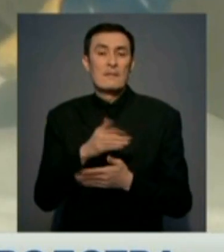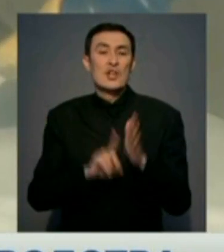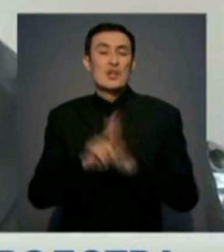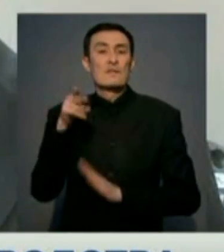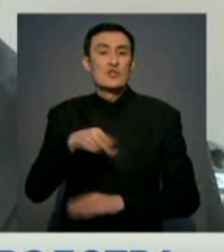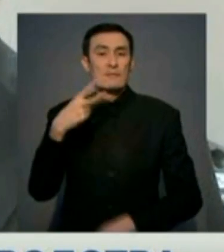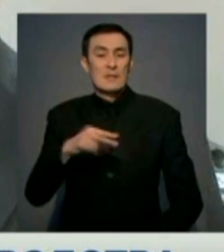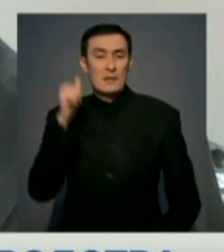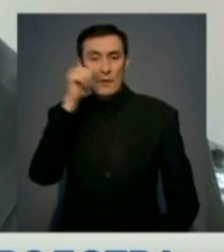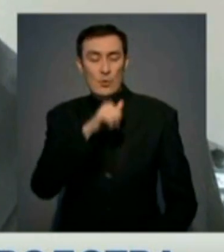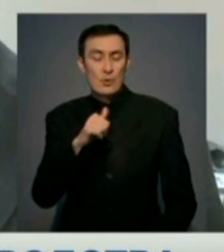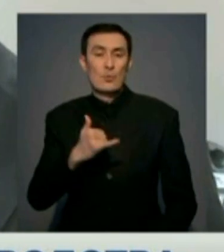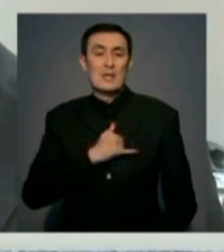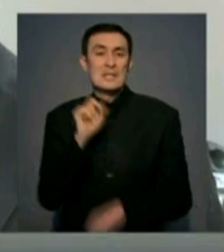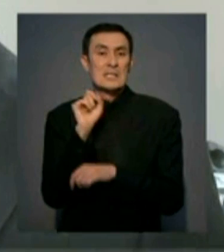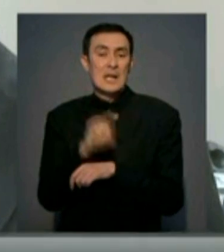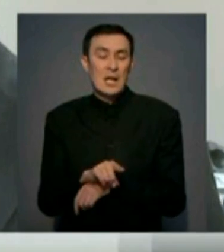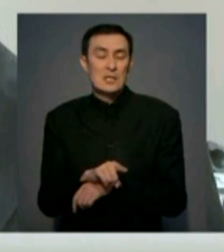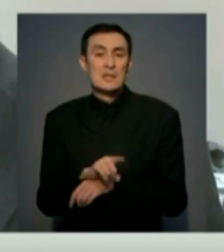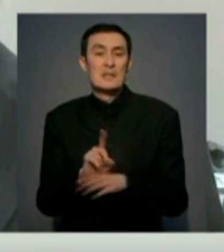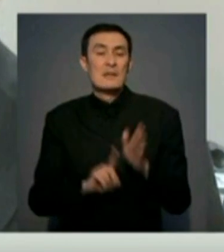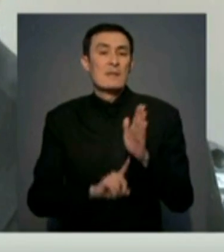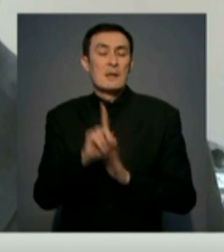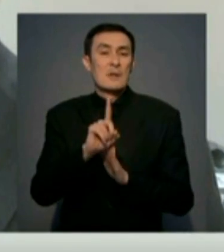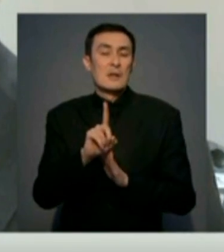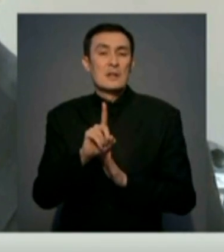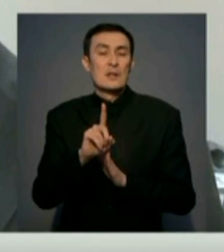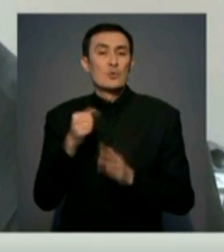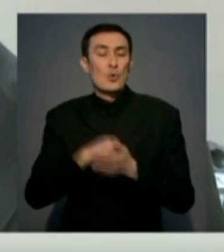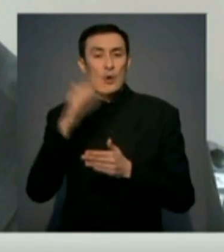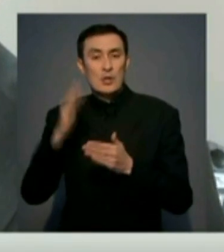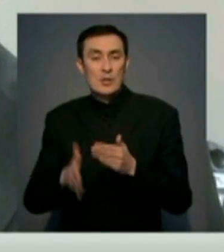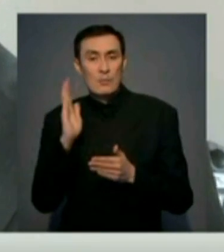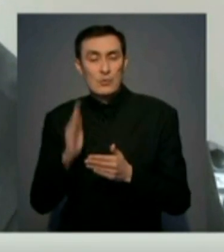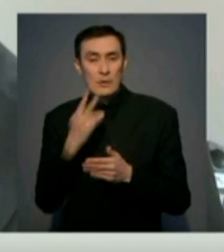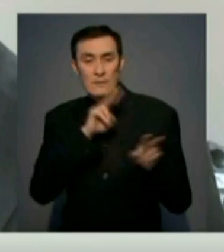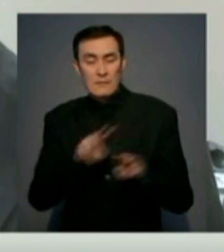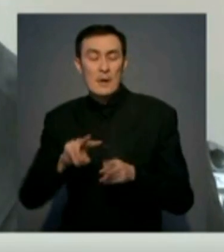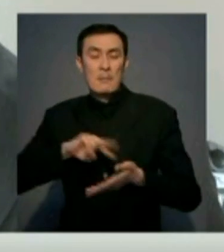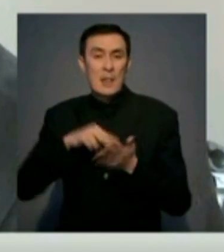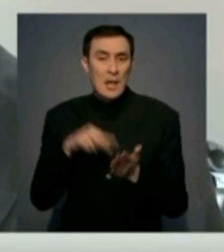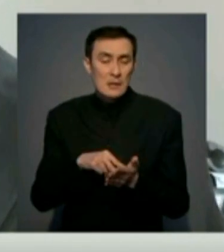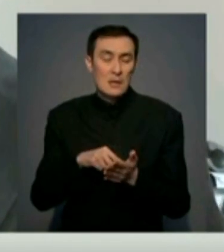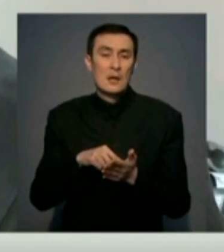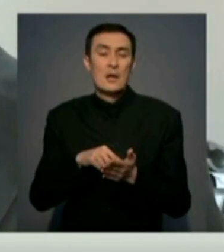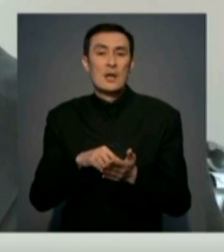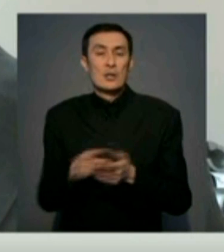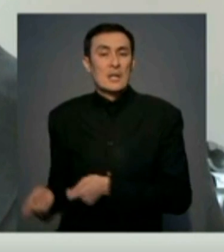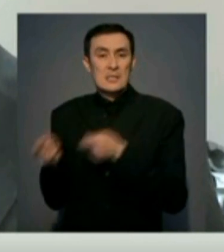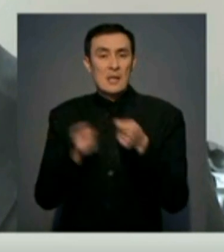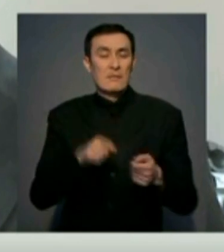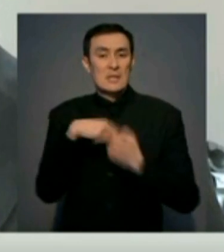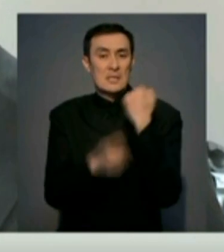2020 года. Заказ. Со времени входа до выхода будет отслеживаться полностью с учетом планирования, доставки